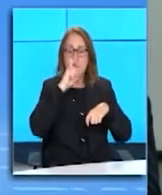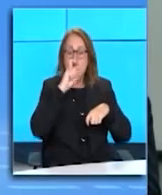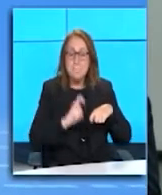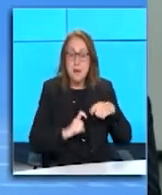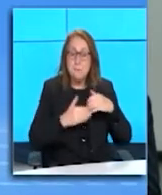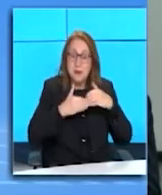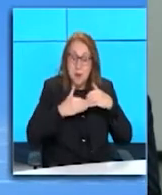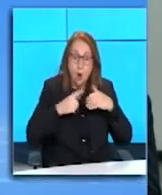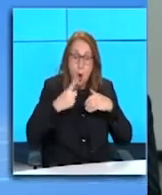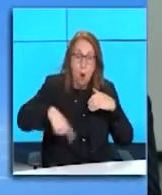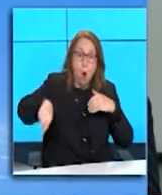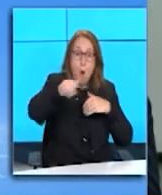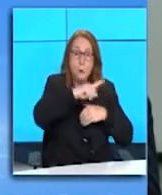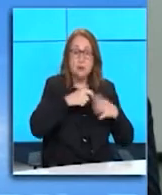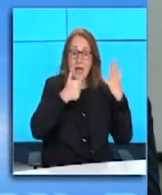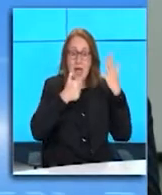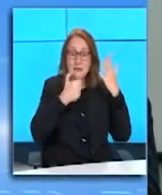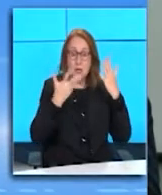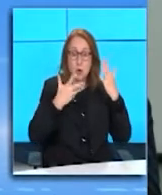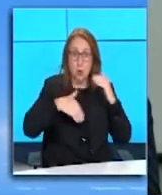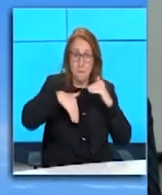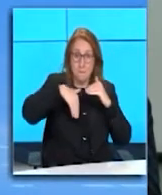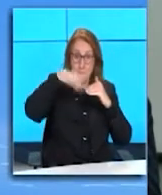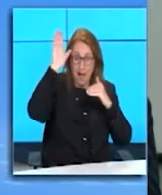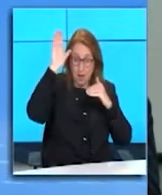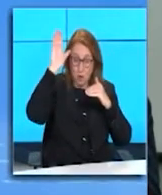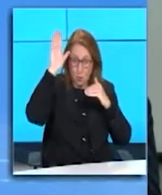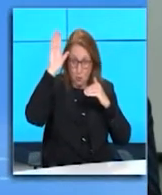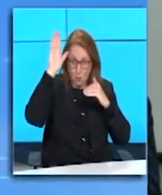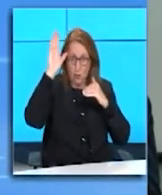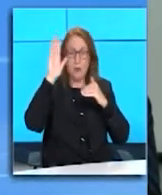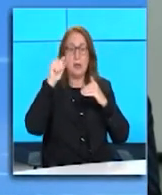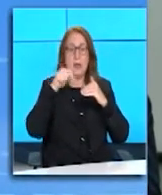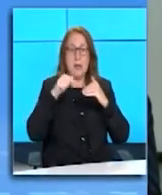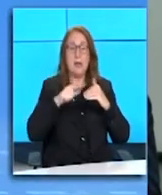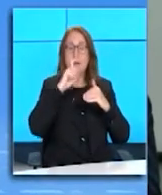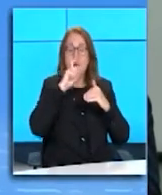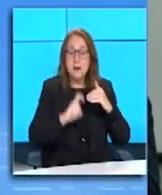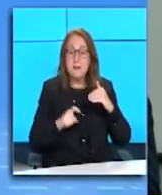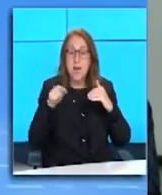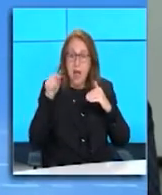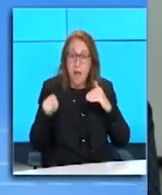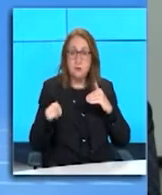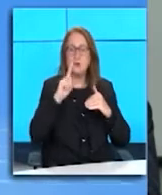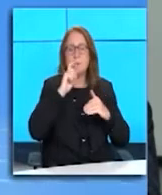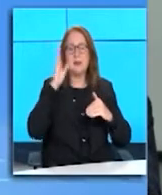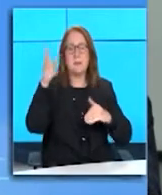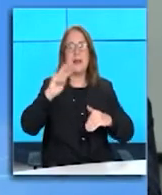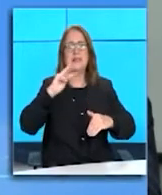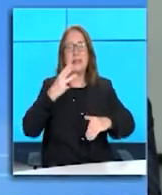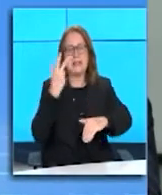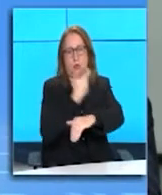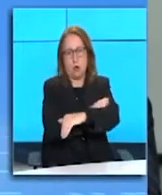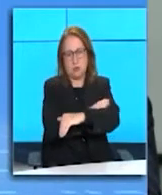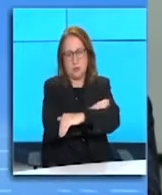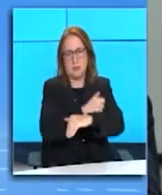να λογίζεται και να έχει τη διαδικασία όπως περιγράφουμε που αφορά τους πλήρους εμβολιασμένους θα πρέπει να έχει κάνει και την